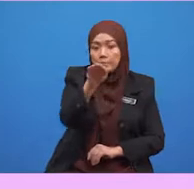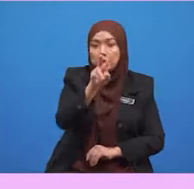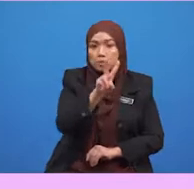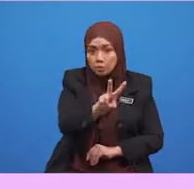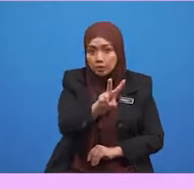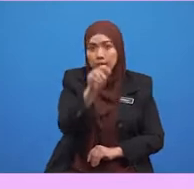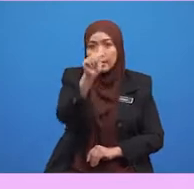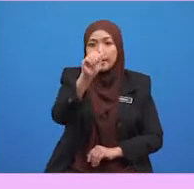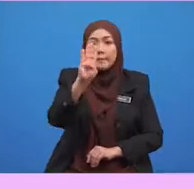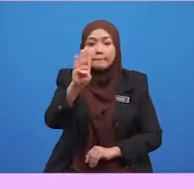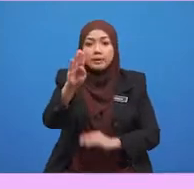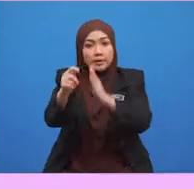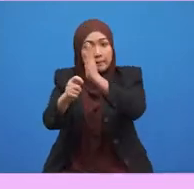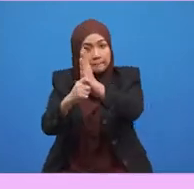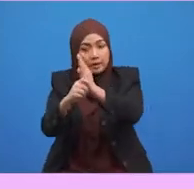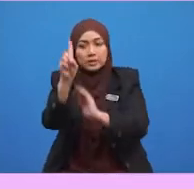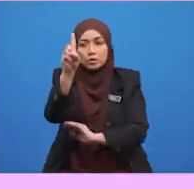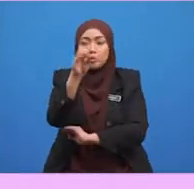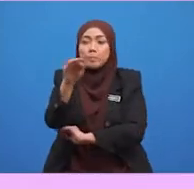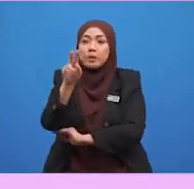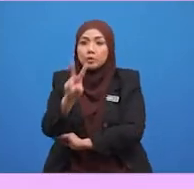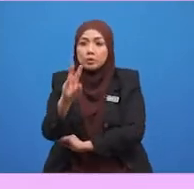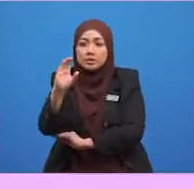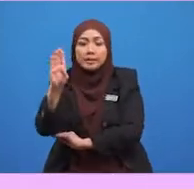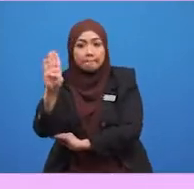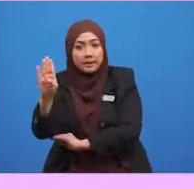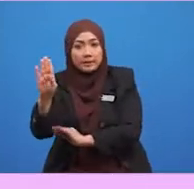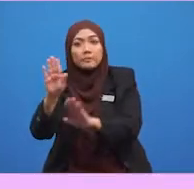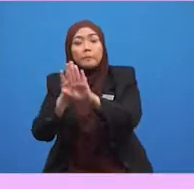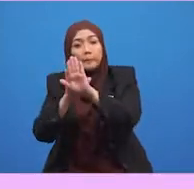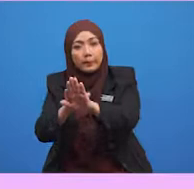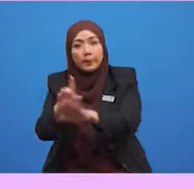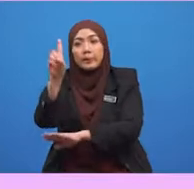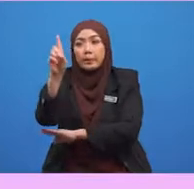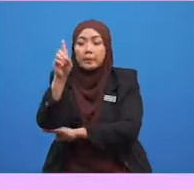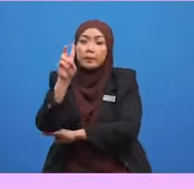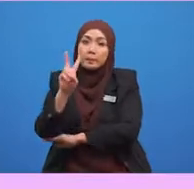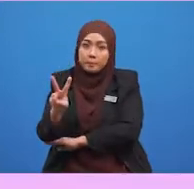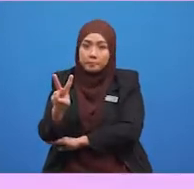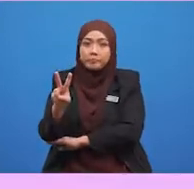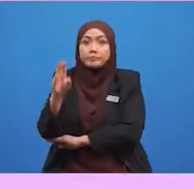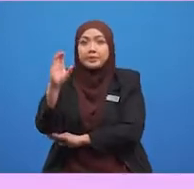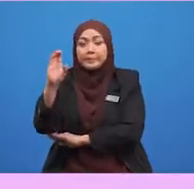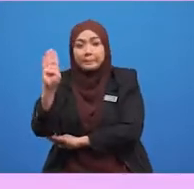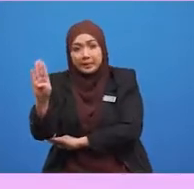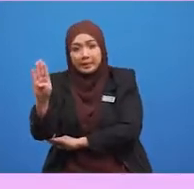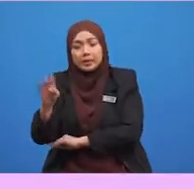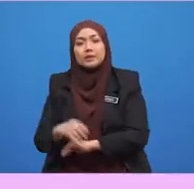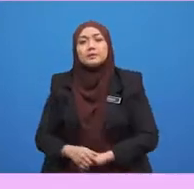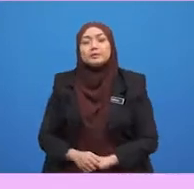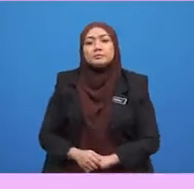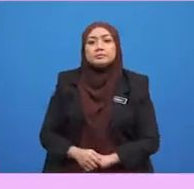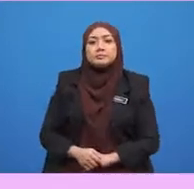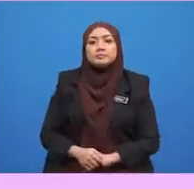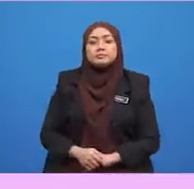AB tambah 1 per 2 CB tolak 1 per 2 CB.